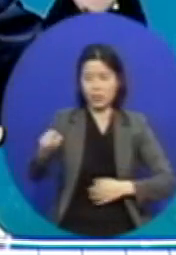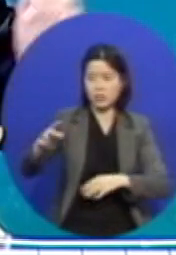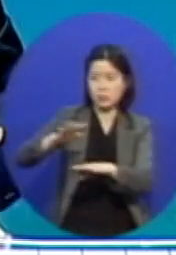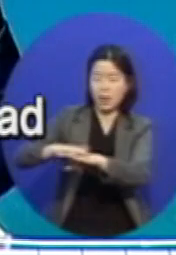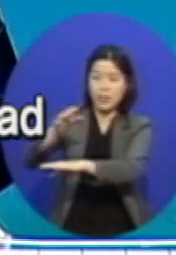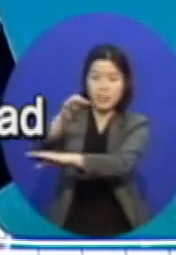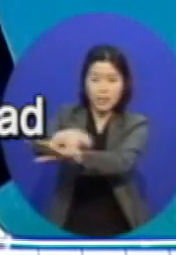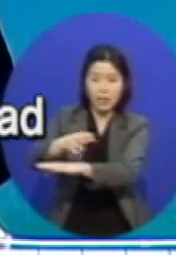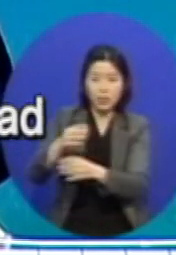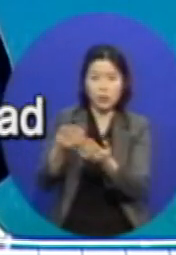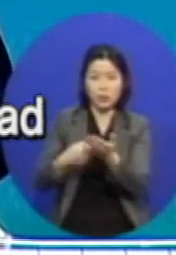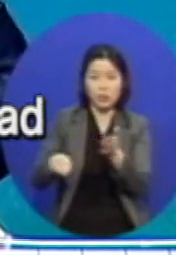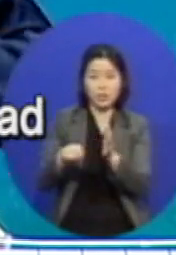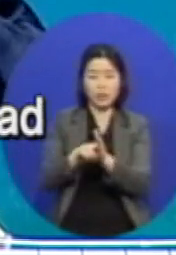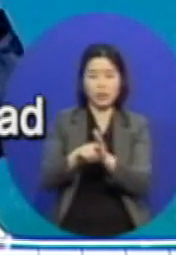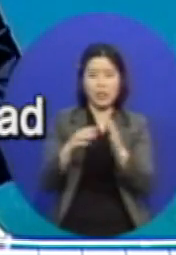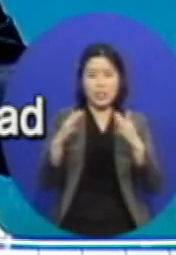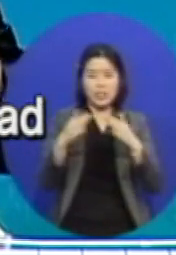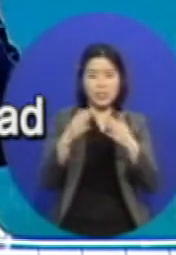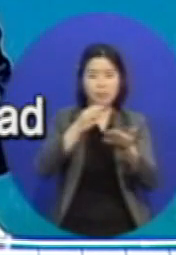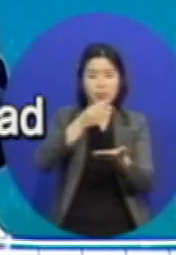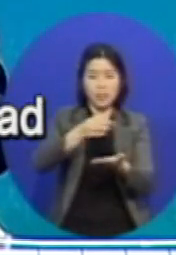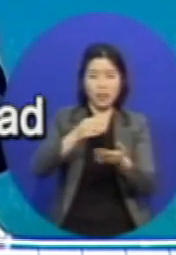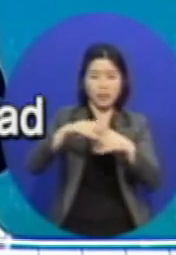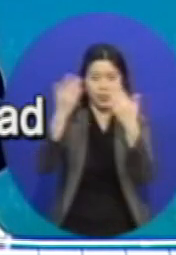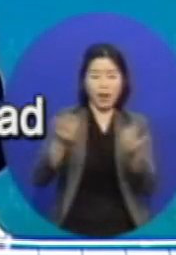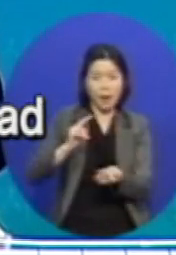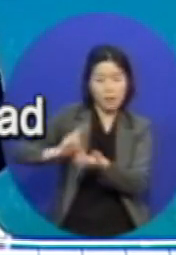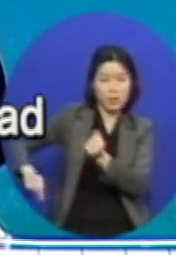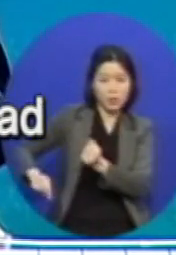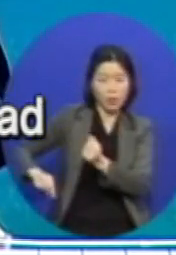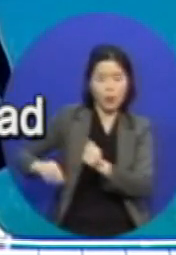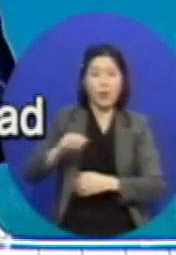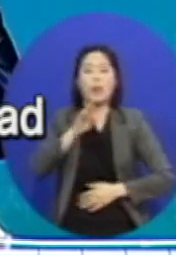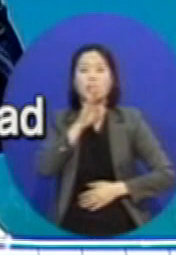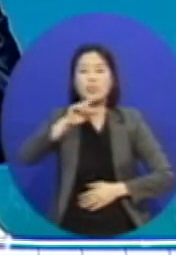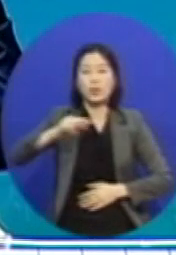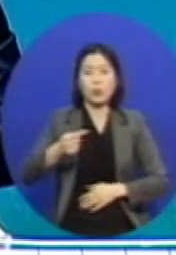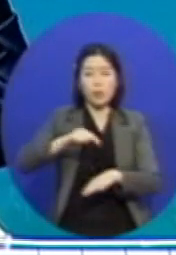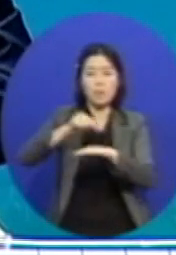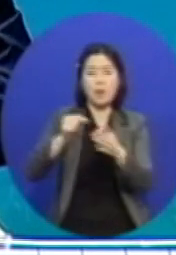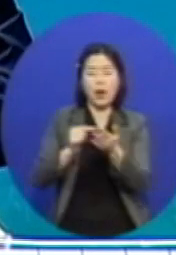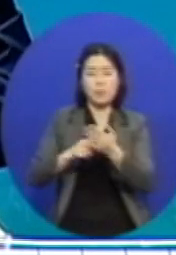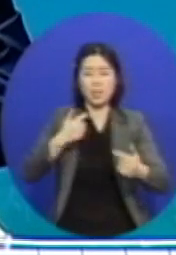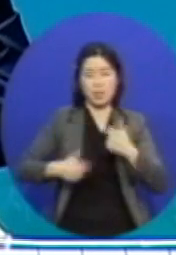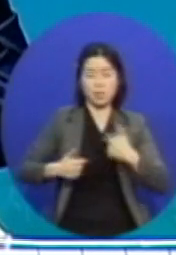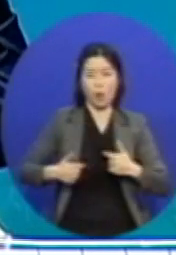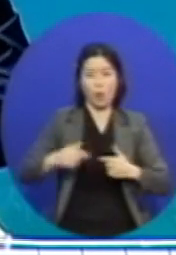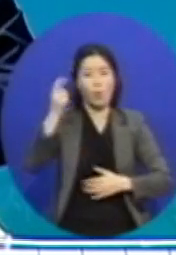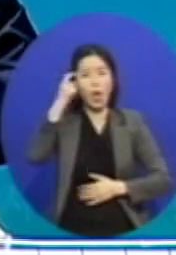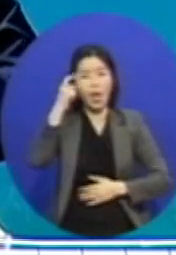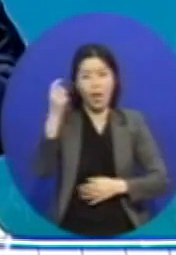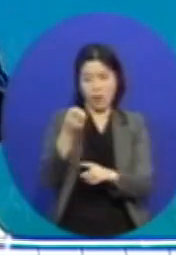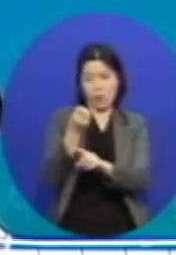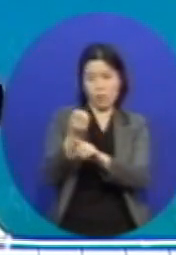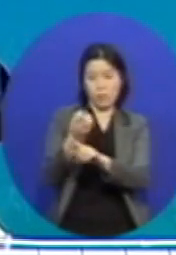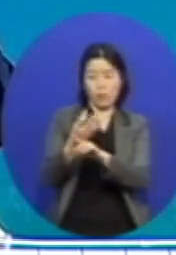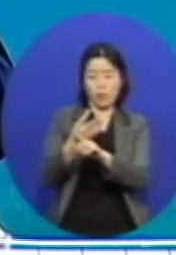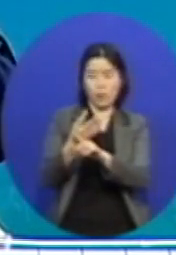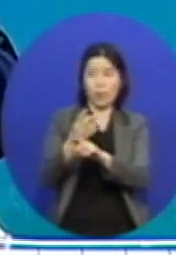살이 다 팔았어요 그래도 마음이 얼마나 기쁜지 왜 그는 보아를 발견했기 때문에